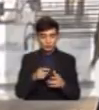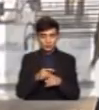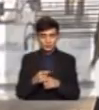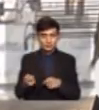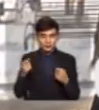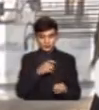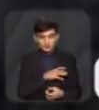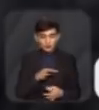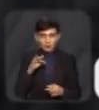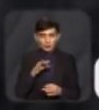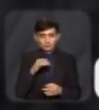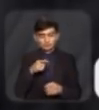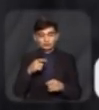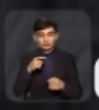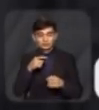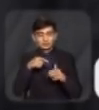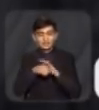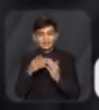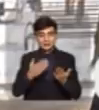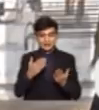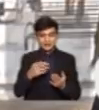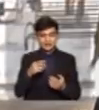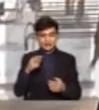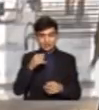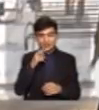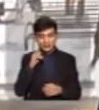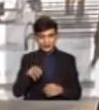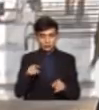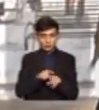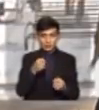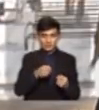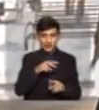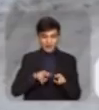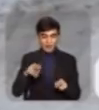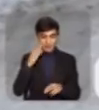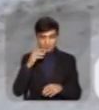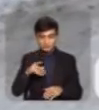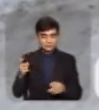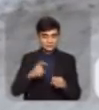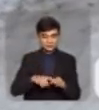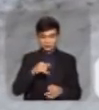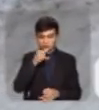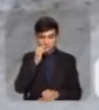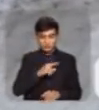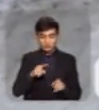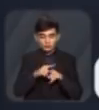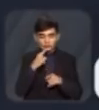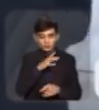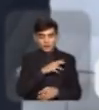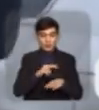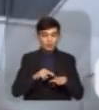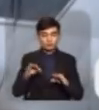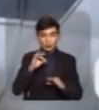типа транспортного средства. Соответственно, если чего-то из этого нет, его тут никак нельзя поставить на учет. Полицейские призывают граждан